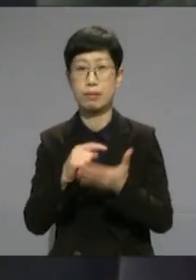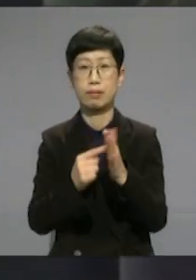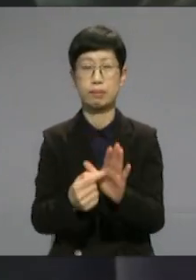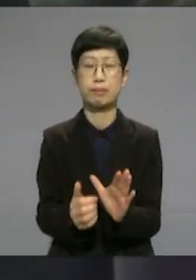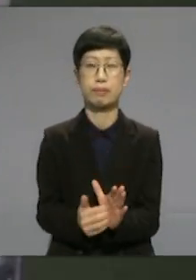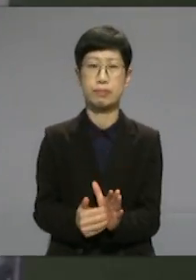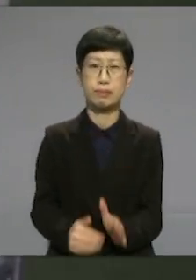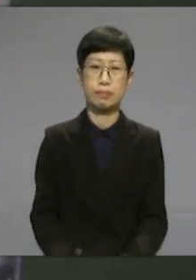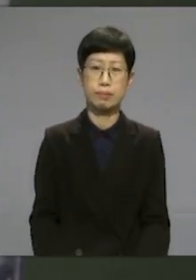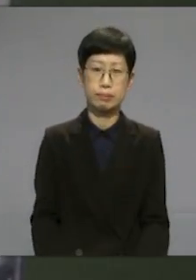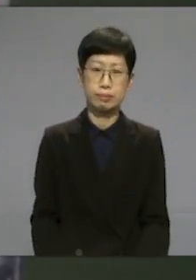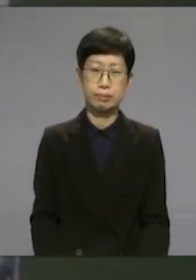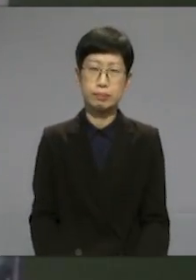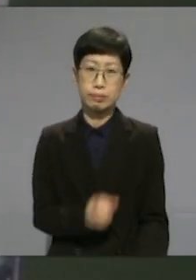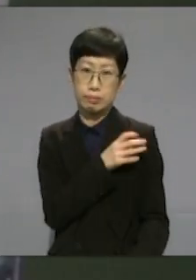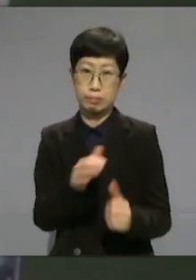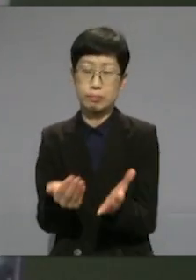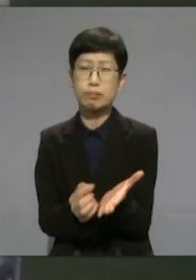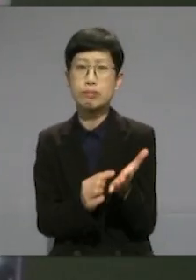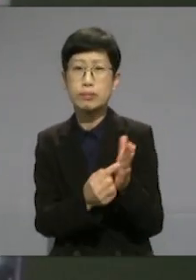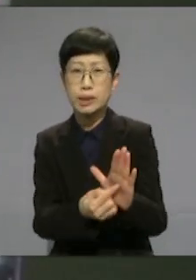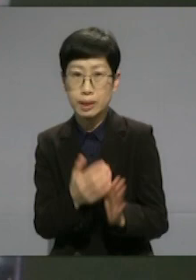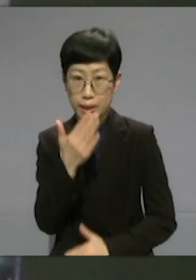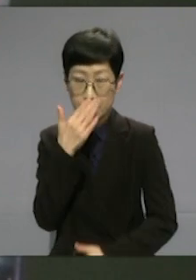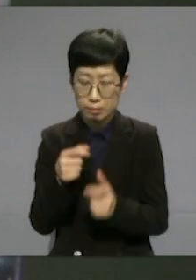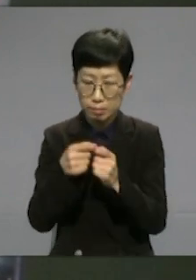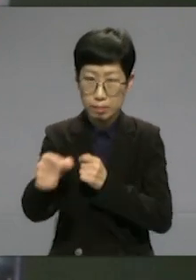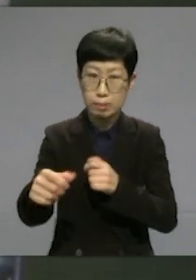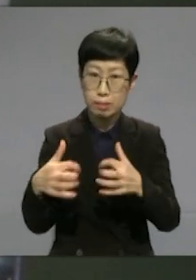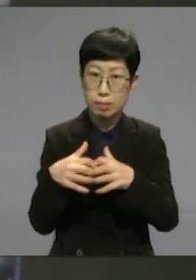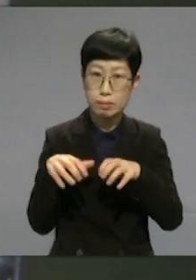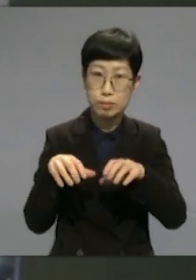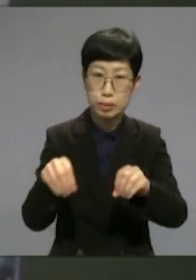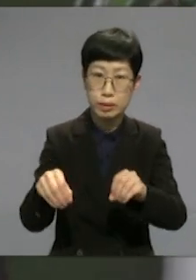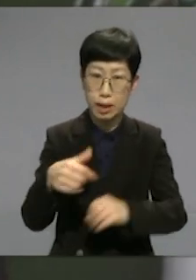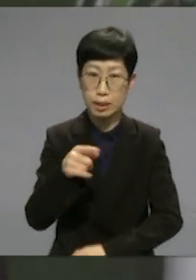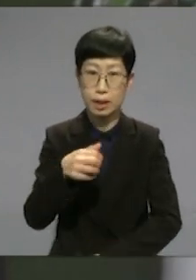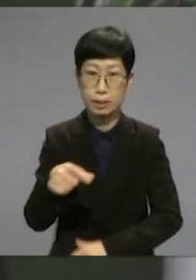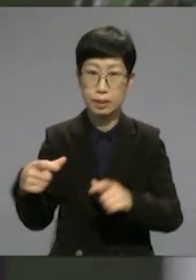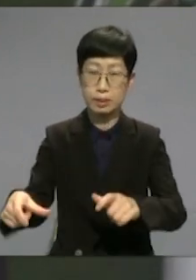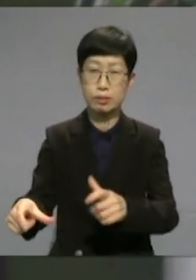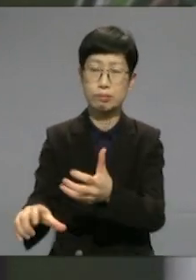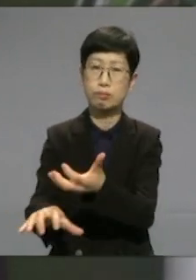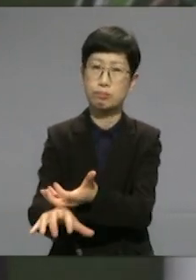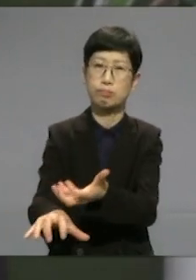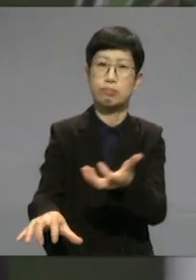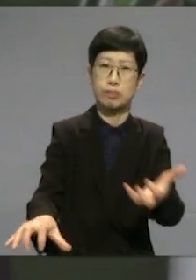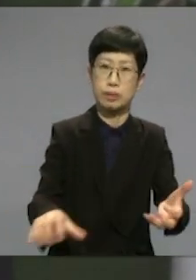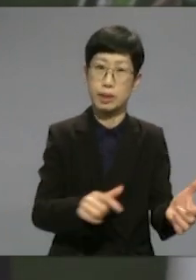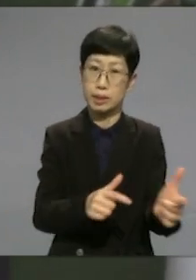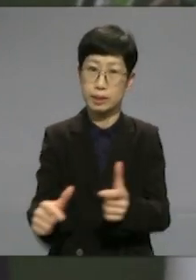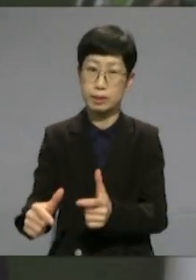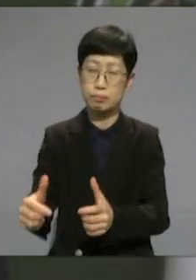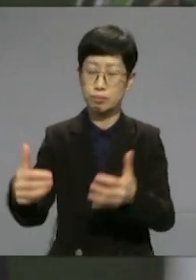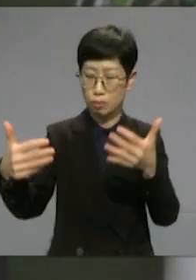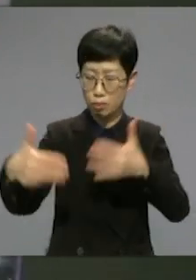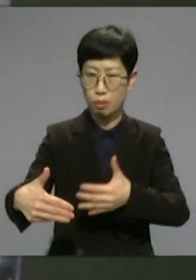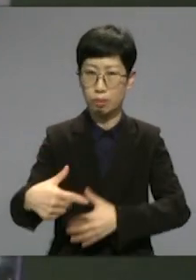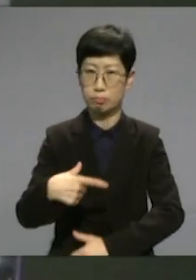밝혔습니다 하마스는 이스라엘이 연구 휴전과 가자지구에서 철군 등 자신들이 제시한 휴전 조건을